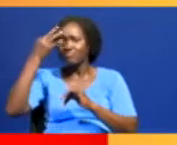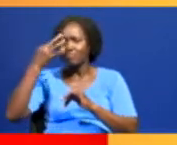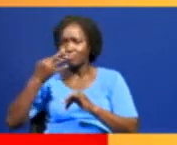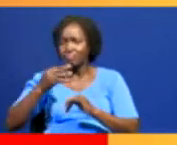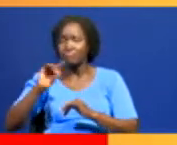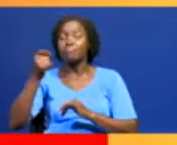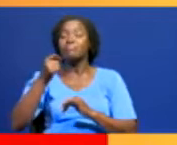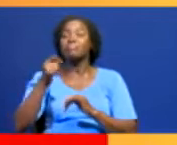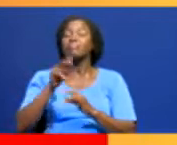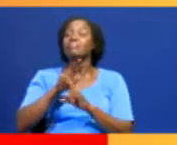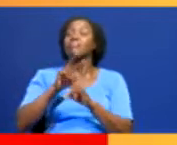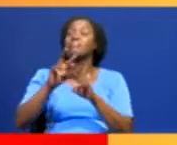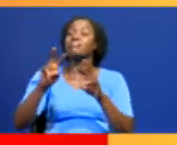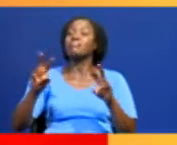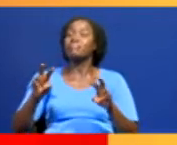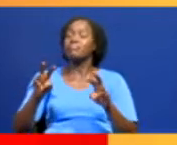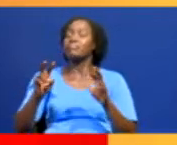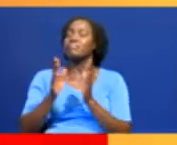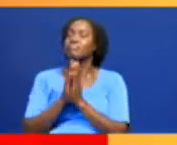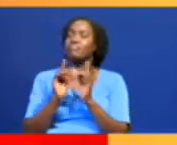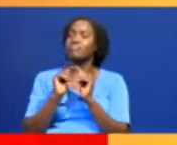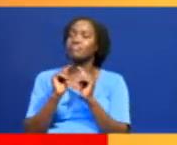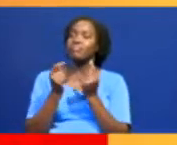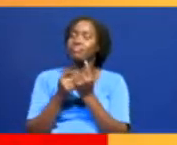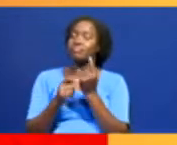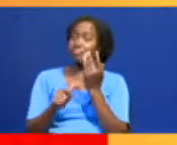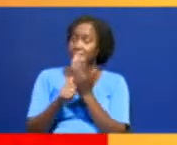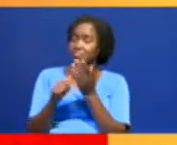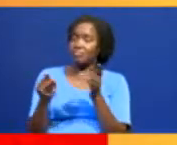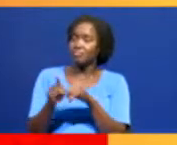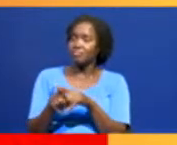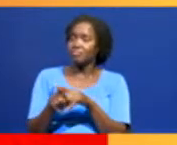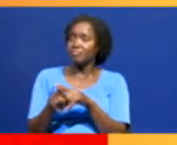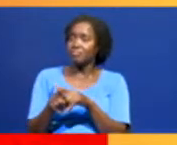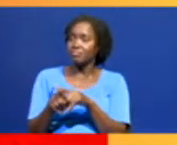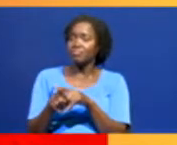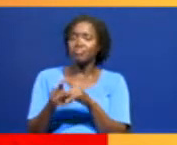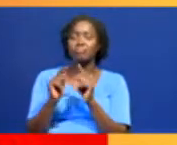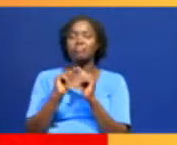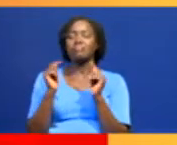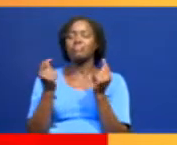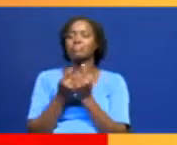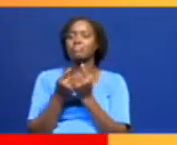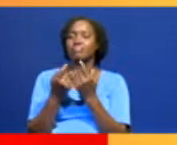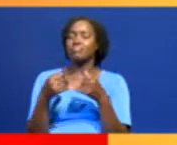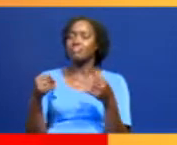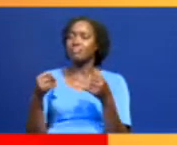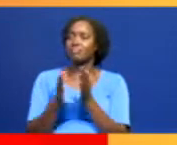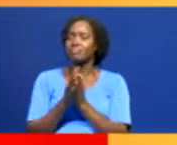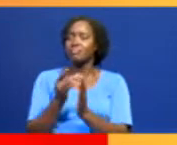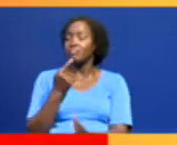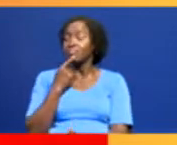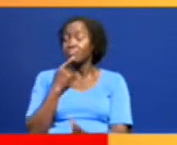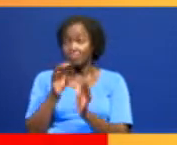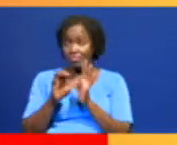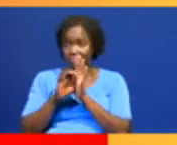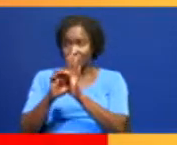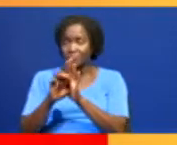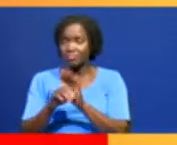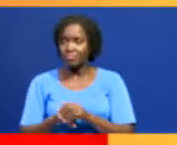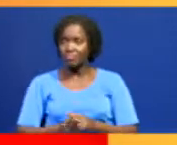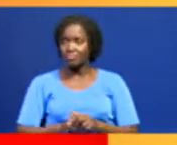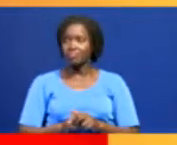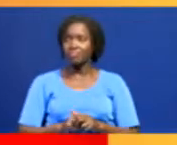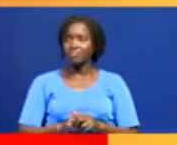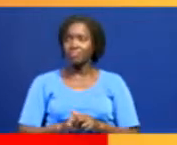Tuliangalia kikabila. Hata majina ya gatuzi zenyewe zikabeba jina ya makabila. Ukienda Turkana kwa mfano, mfano tu, sisemi